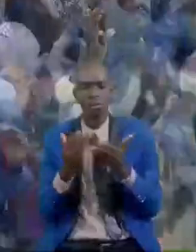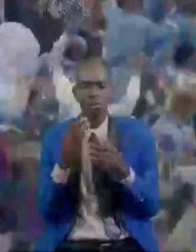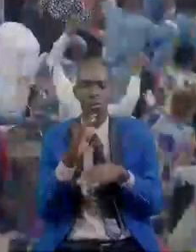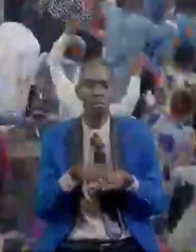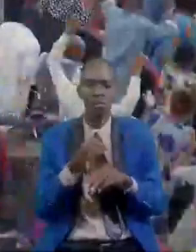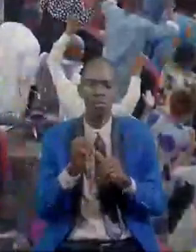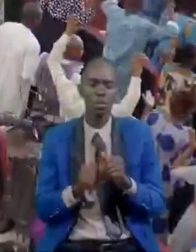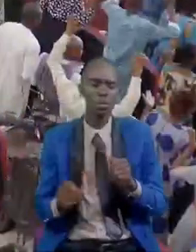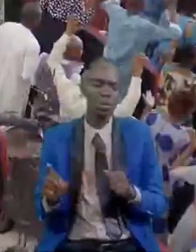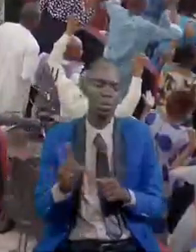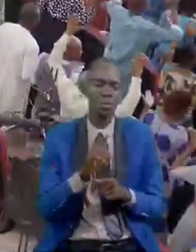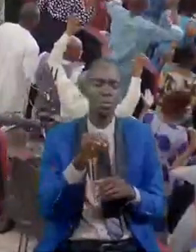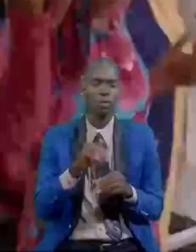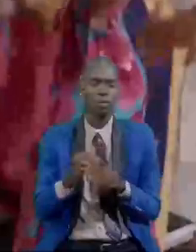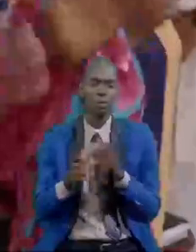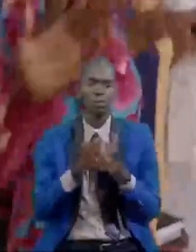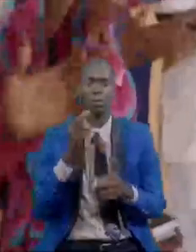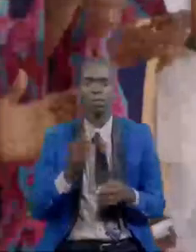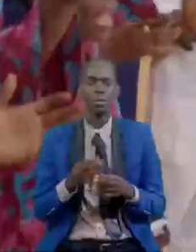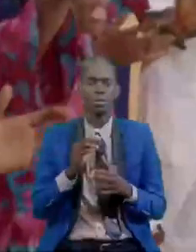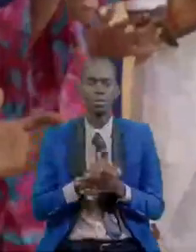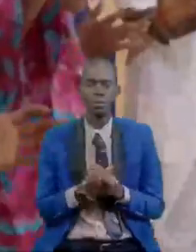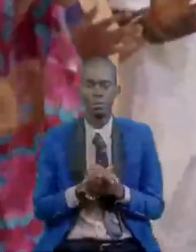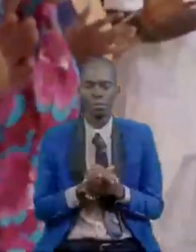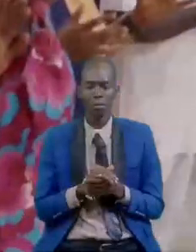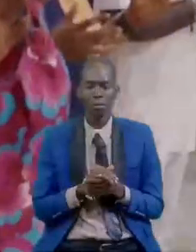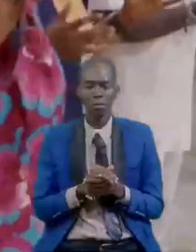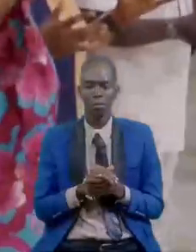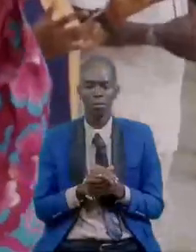Envoie sur chacun au nom de Jésus.